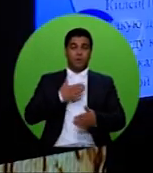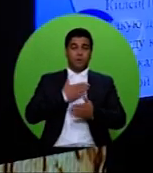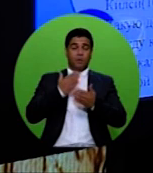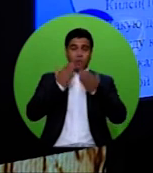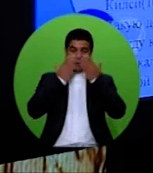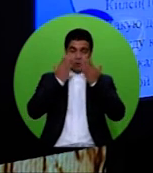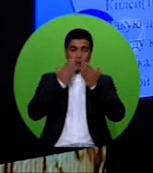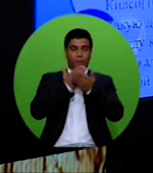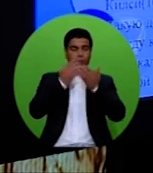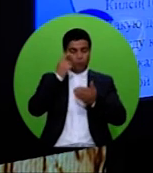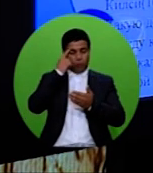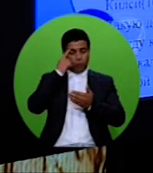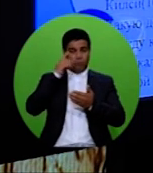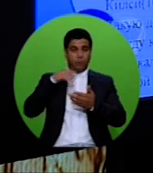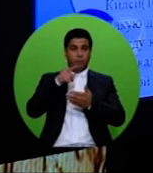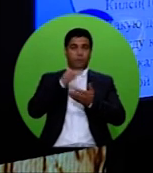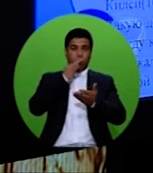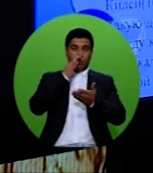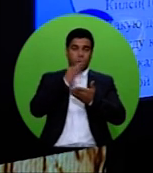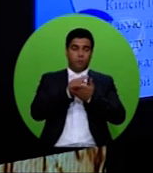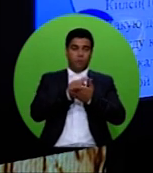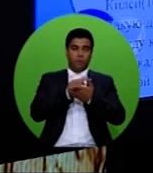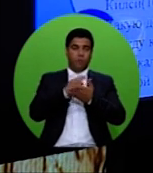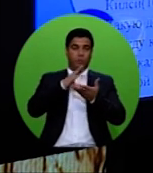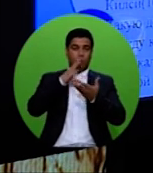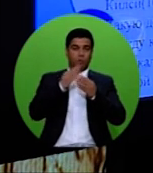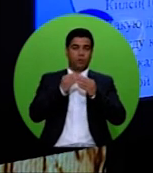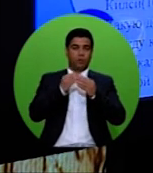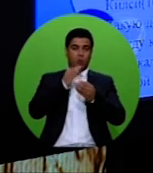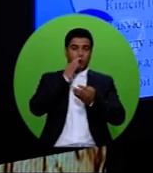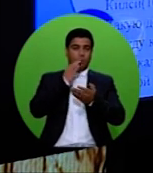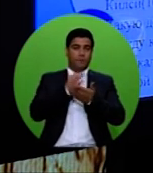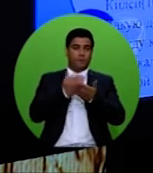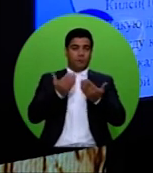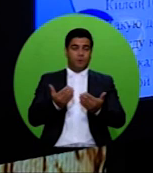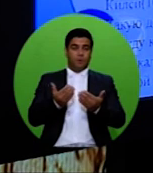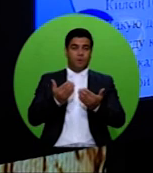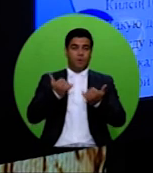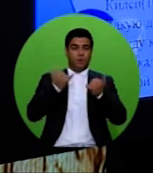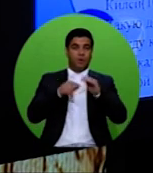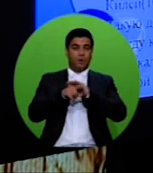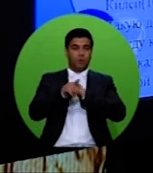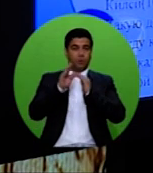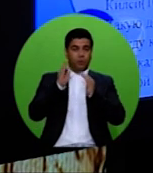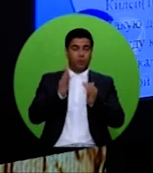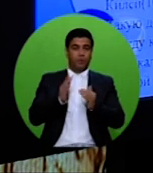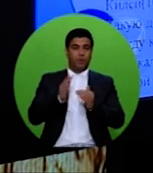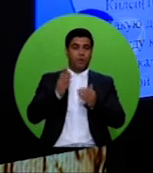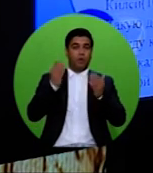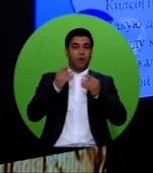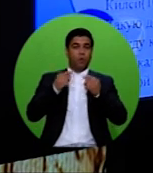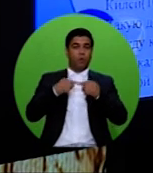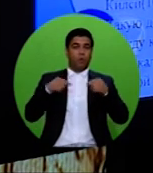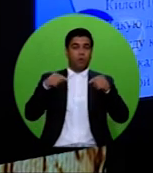вопрос, вы обдумываете, и потом мы с вами находим общий ответ. Итак, начнем. В каком